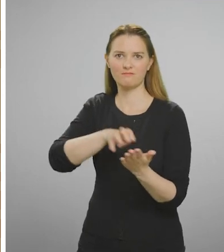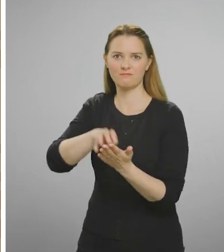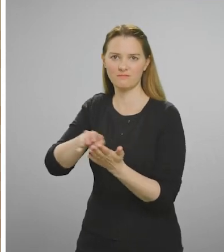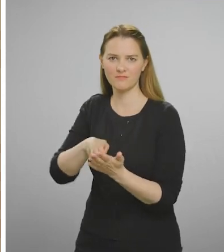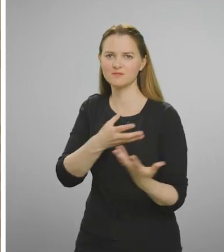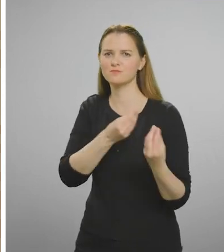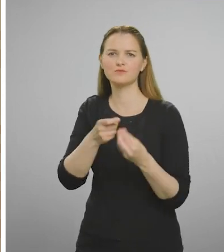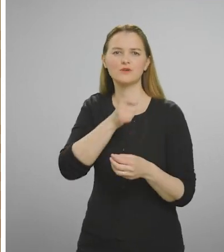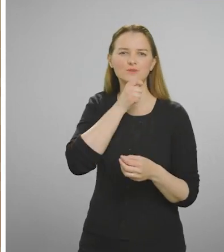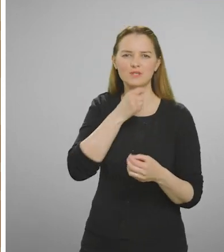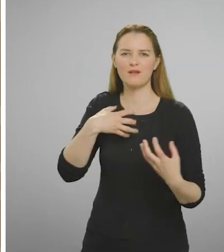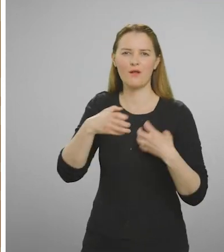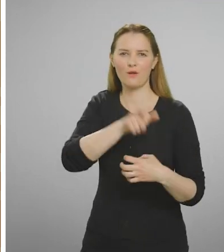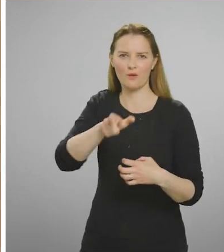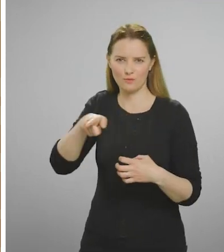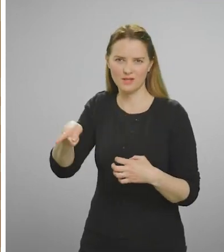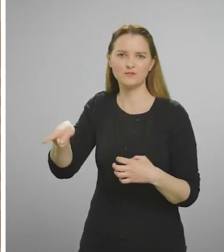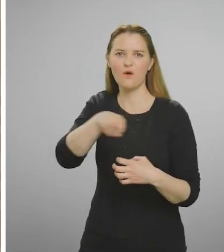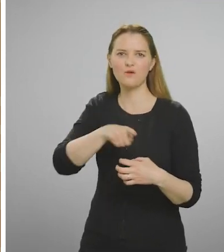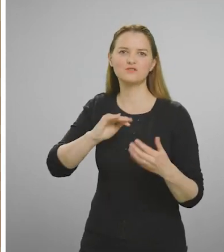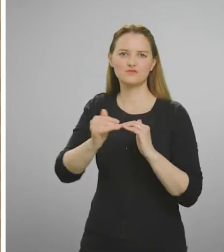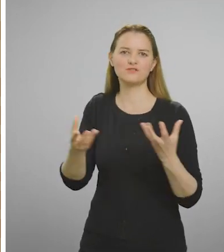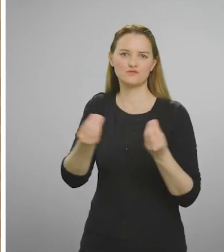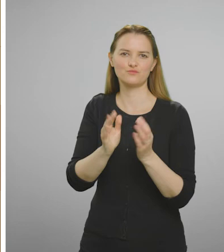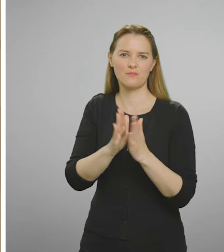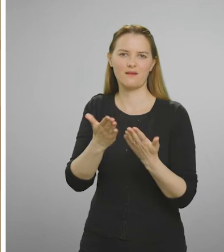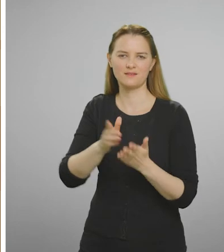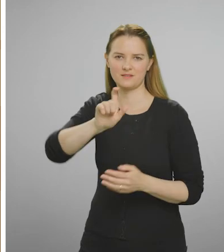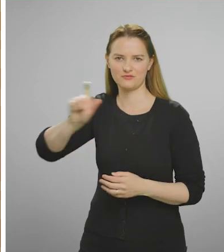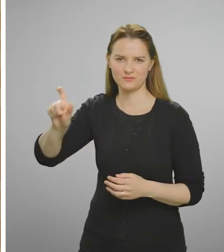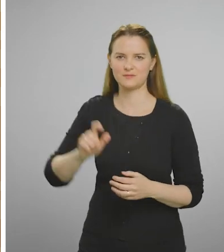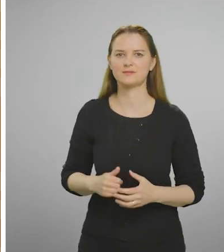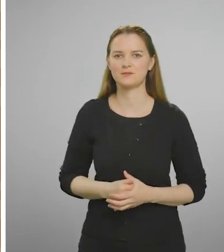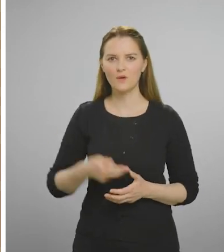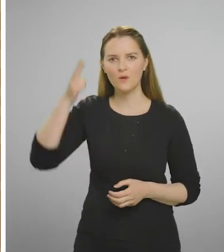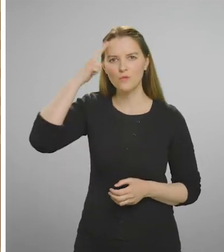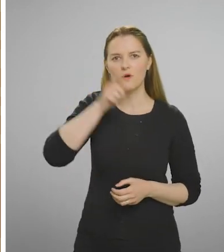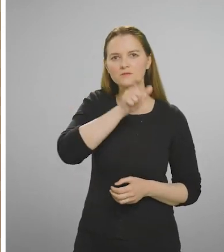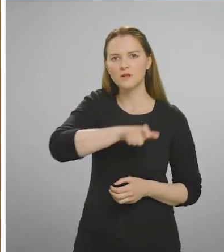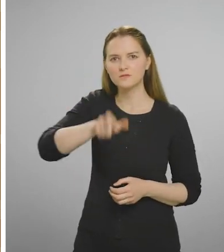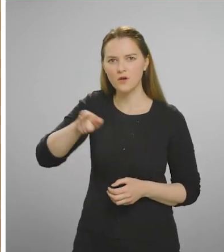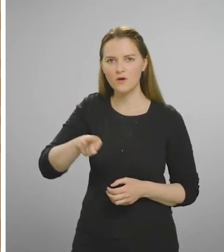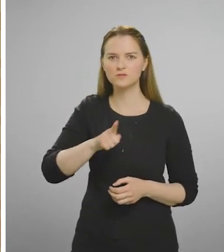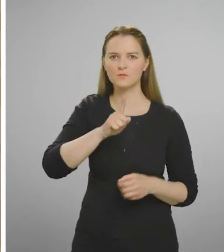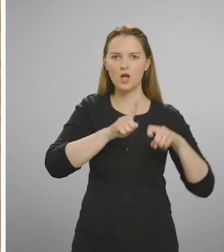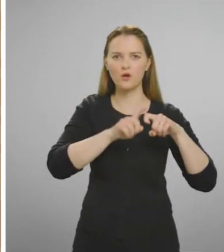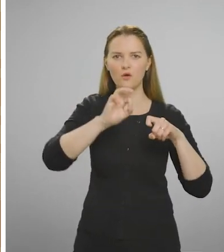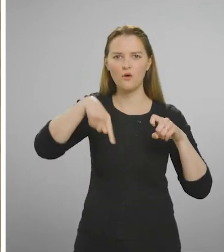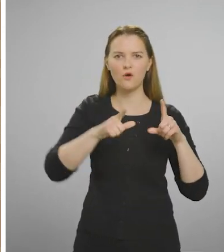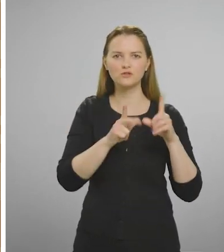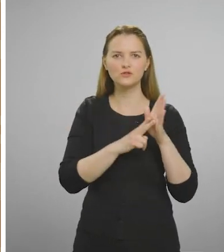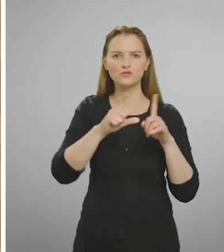tekstova, među kojima su i one brojnih spikera i glumaca s kojima je knjižnica surađivala. Poznata imena poput